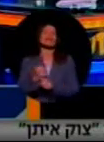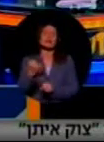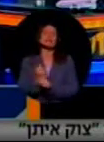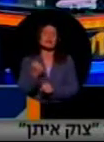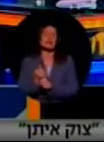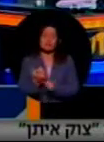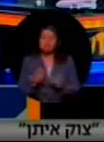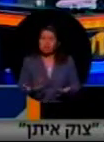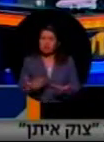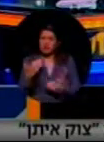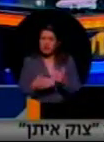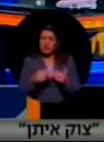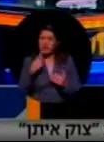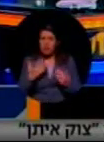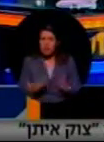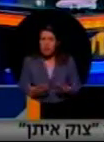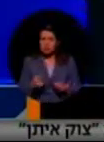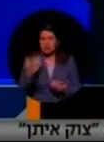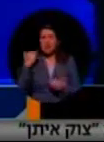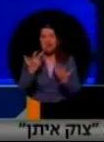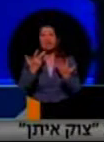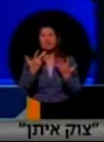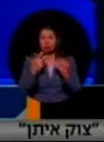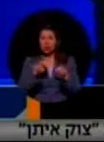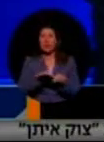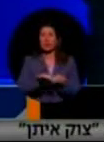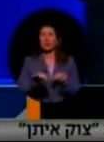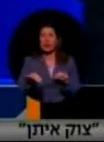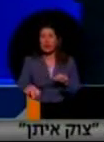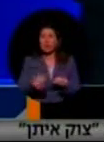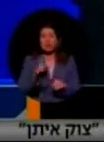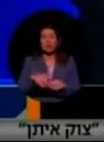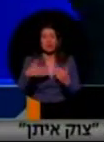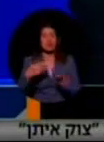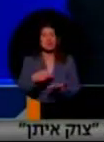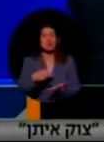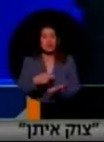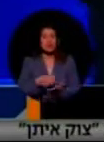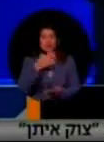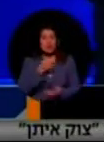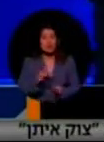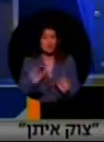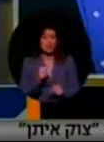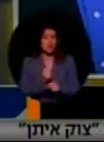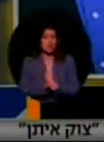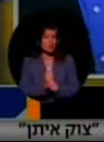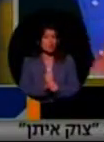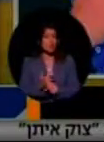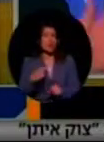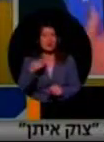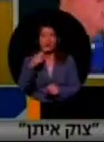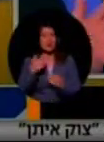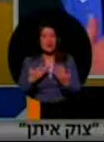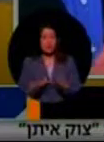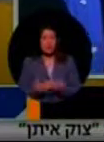אמרו, רבותיי, היה פה 80 קילומטר, צריכים לתת פה פיצויים רציניים, ובאו ועשו פעולה. עכשיו, מה שאני אומר זה את הדבר הבא.